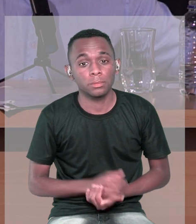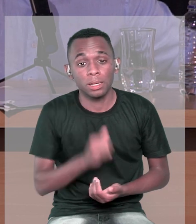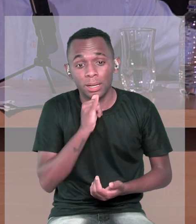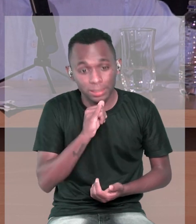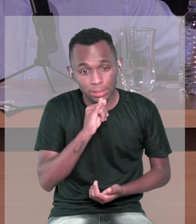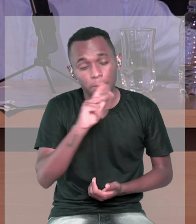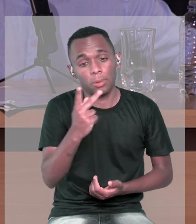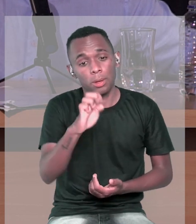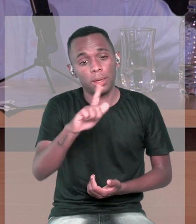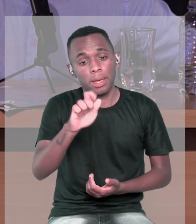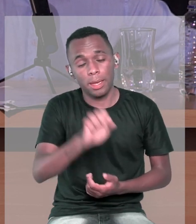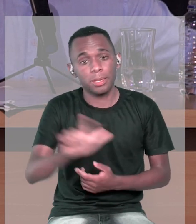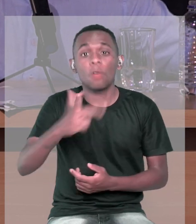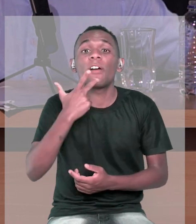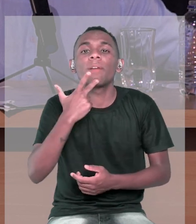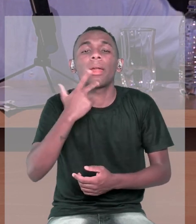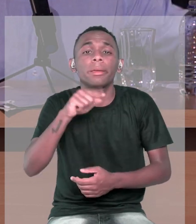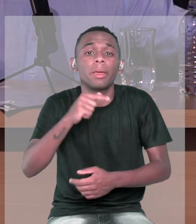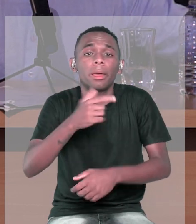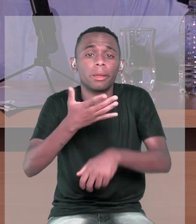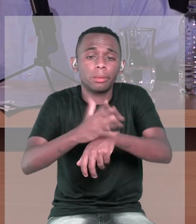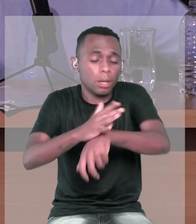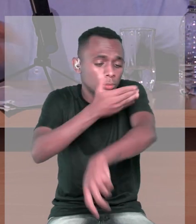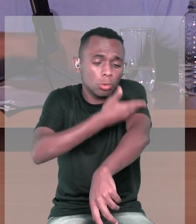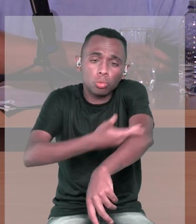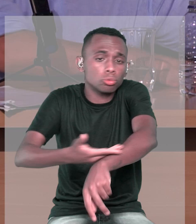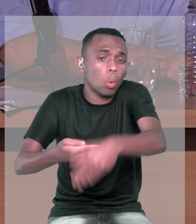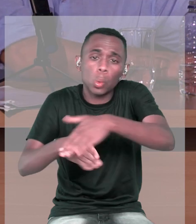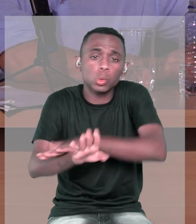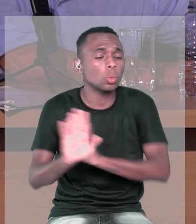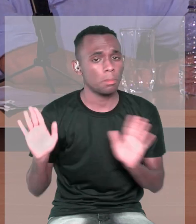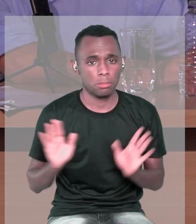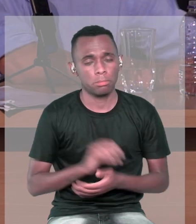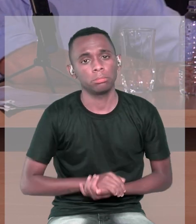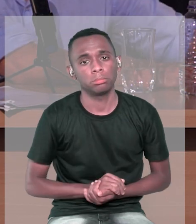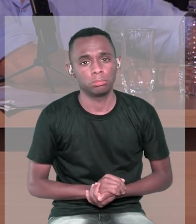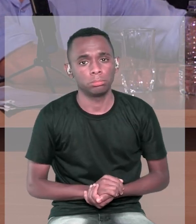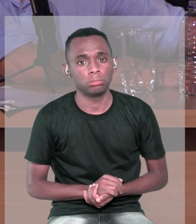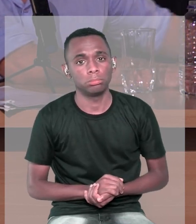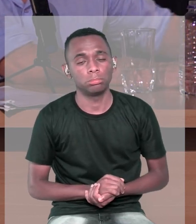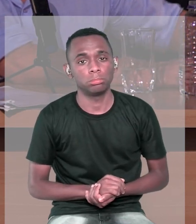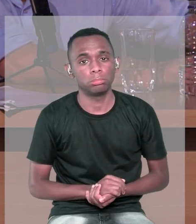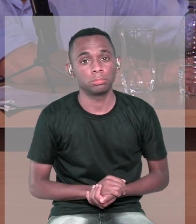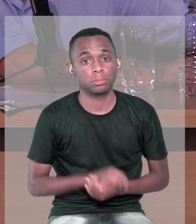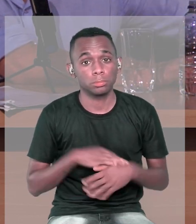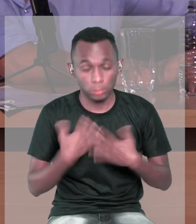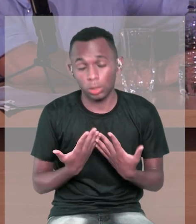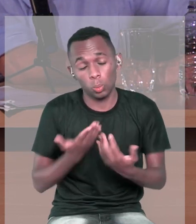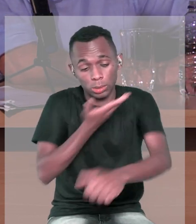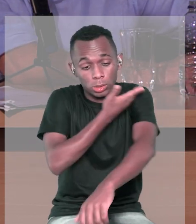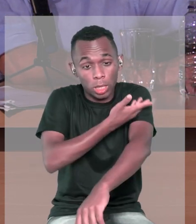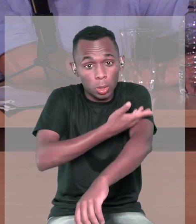vai chamar isso de hábito. Habitude, habiter, c'est la même racine. Habitar e